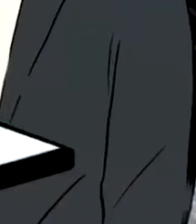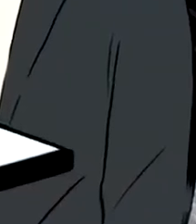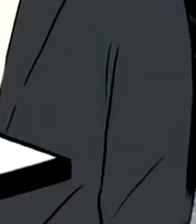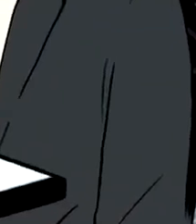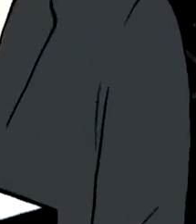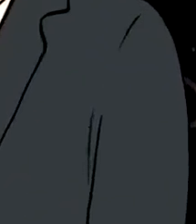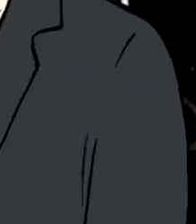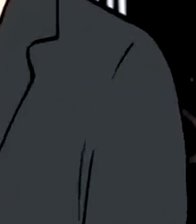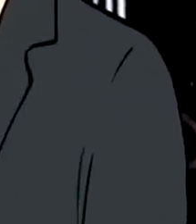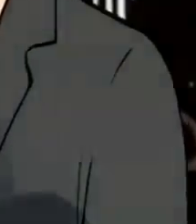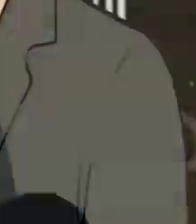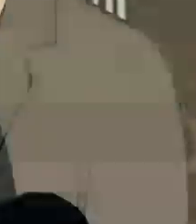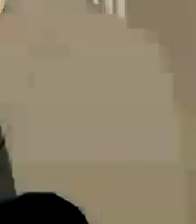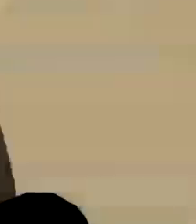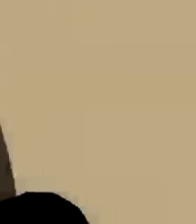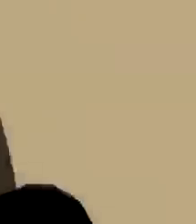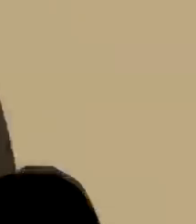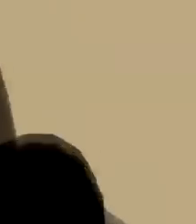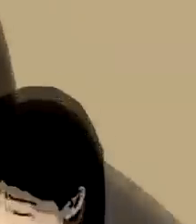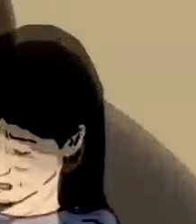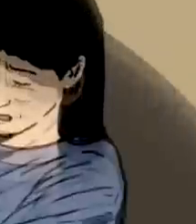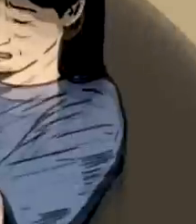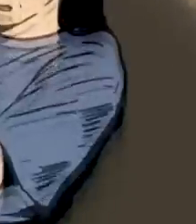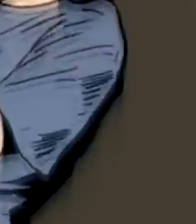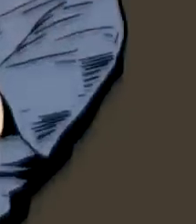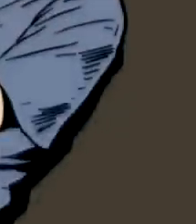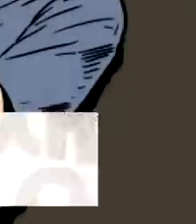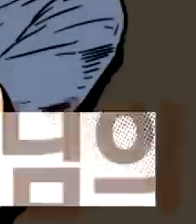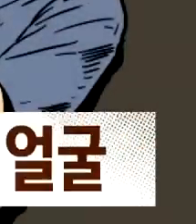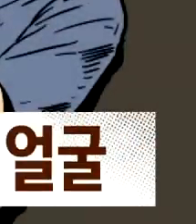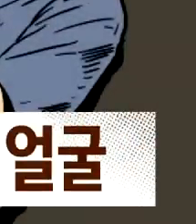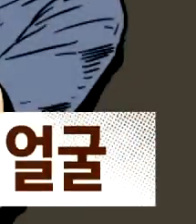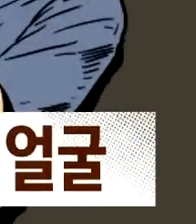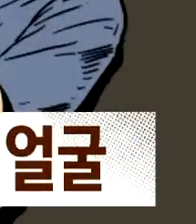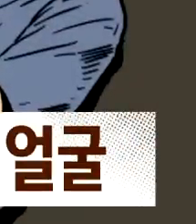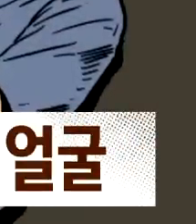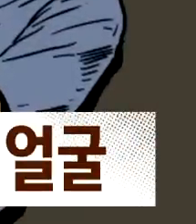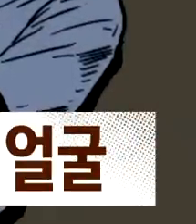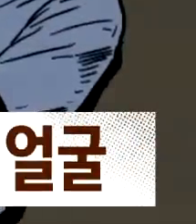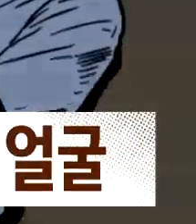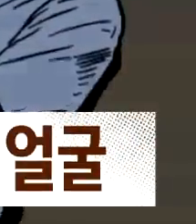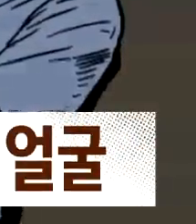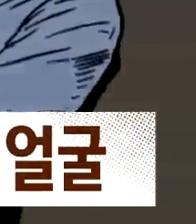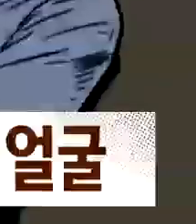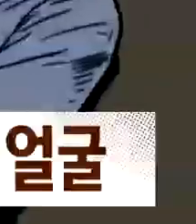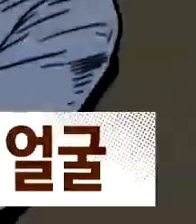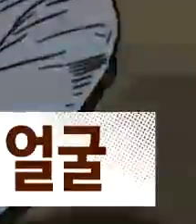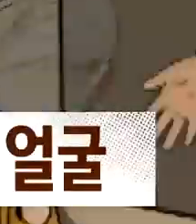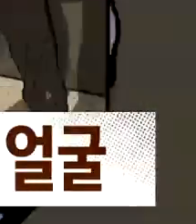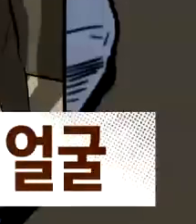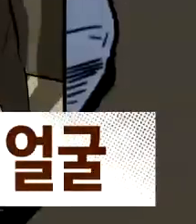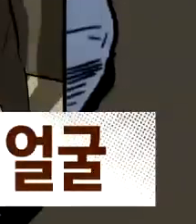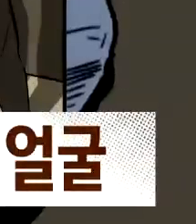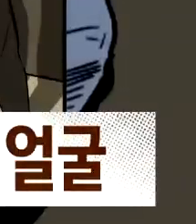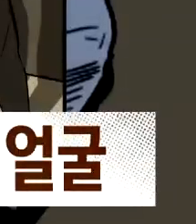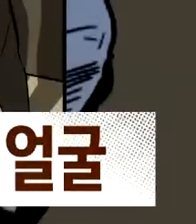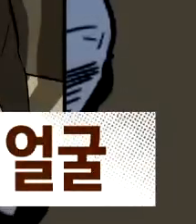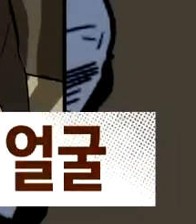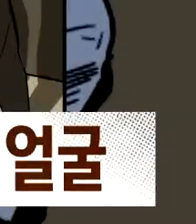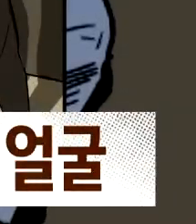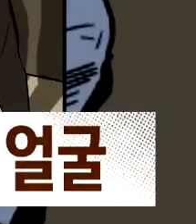오늘의 사건 반장입니다. 50대 남성이 10여 년 전 교사 시절 제자인 여고생을 성폭행한 혐의를 받고